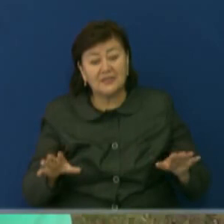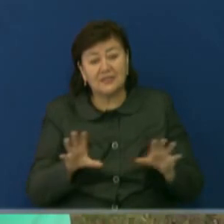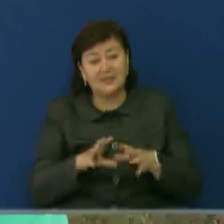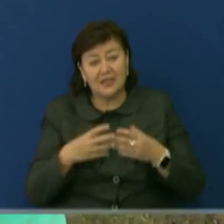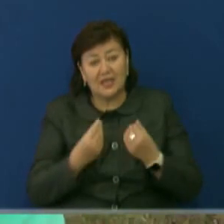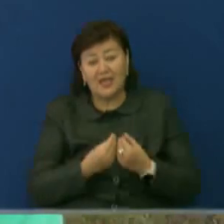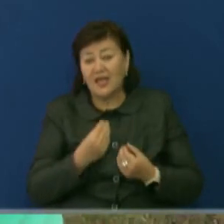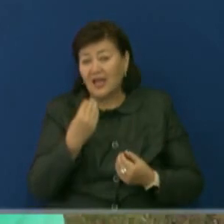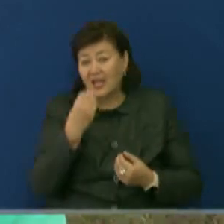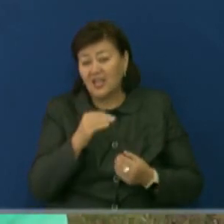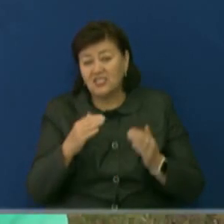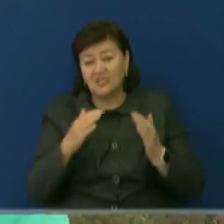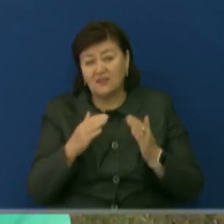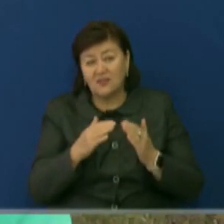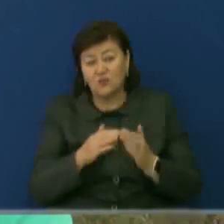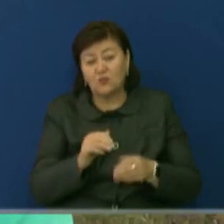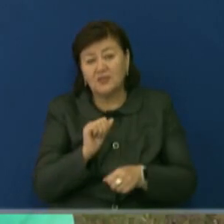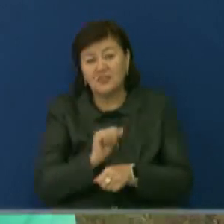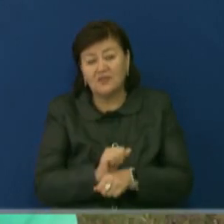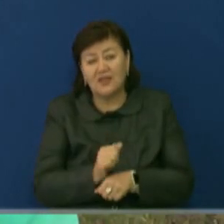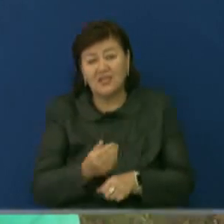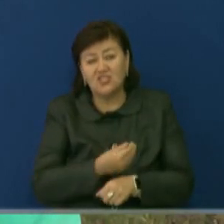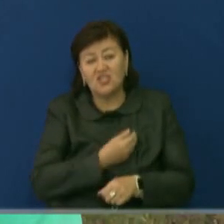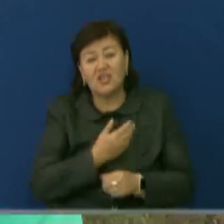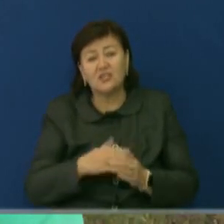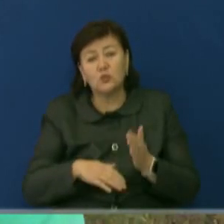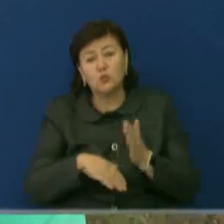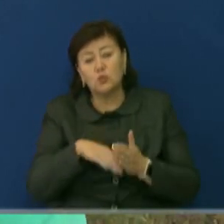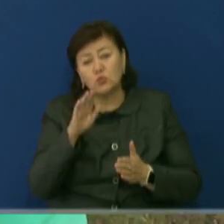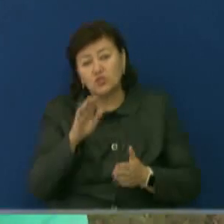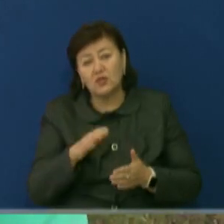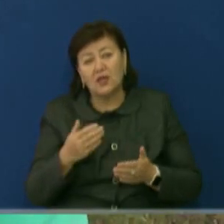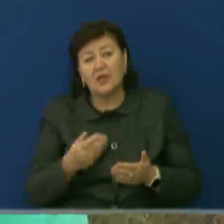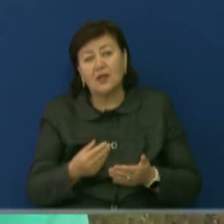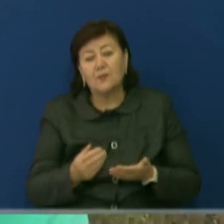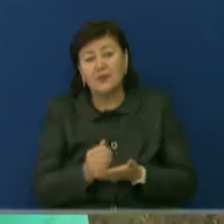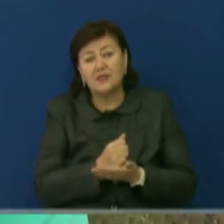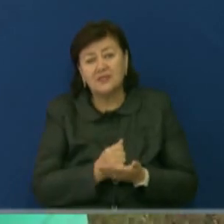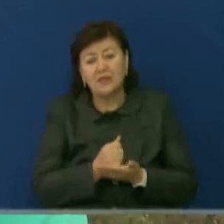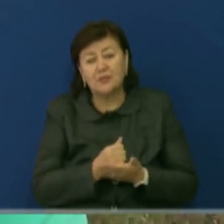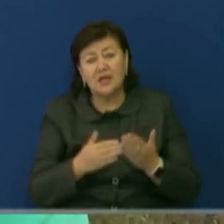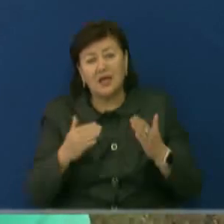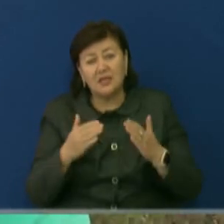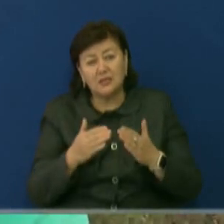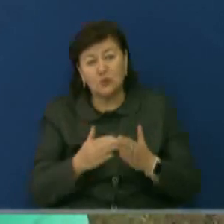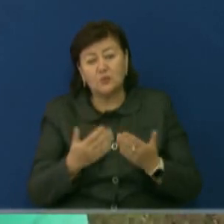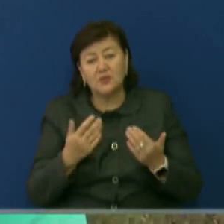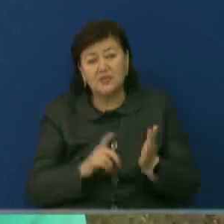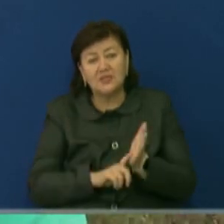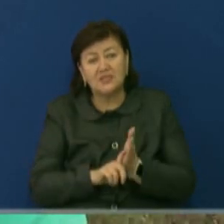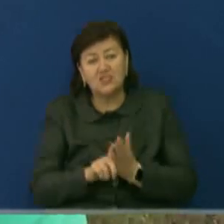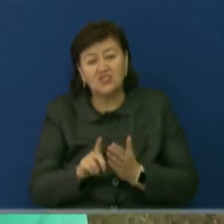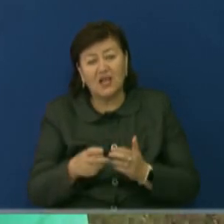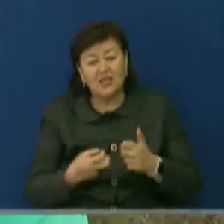Качество дома оставляет желать лучшего. Мы копили деньги, брали ипотеку, а в итоге получили такой вот дом. Сначала начались проблемы с